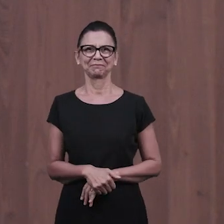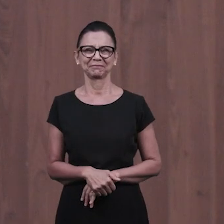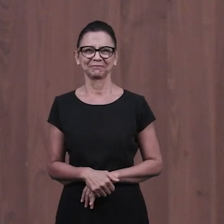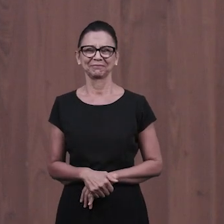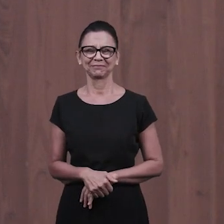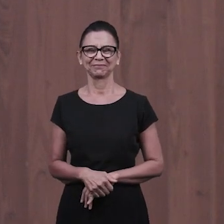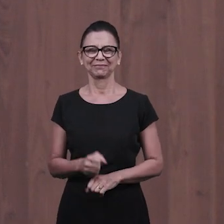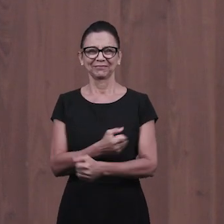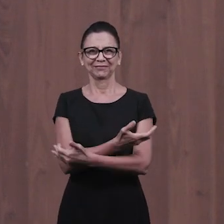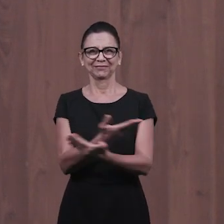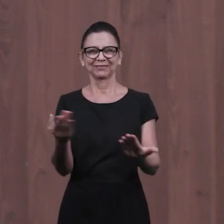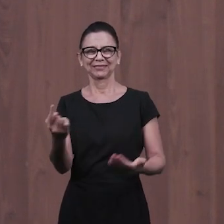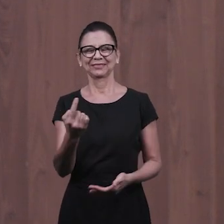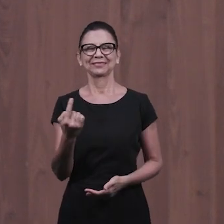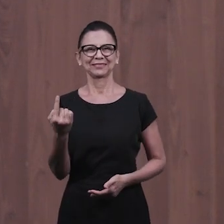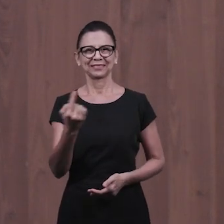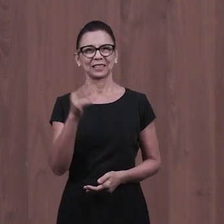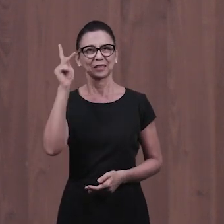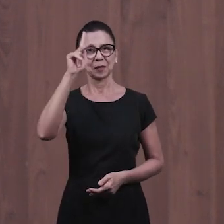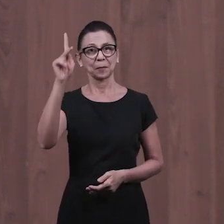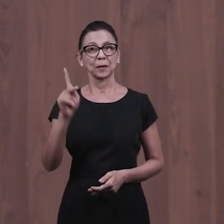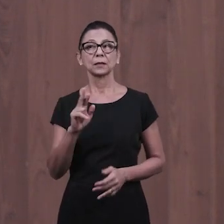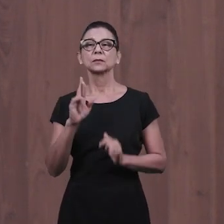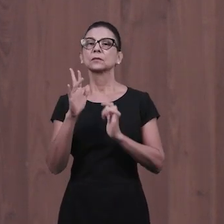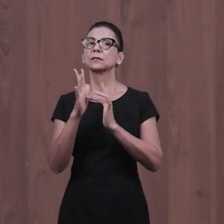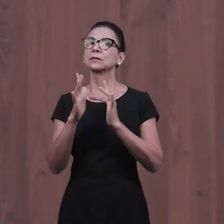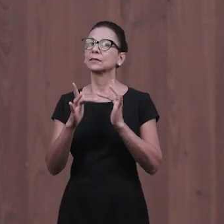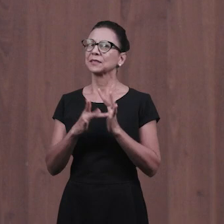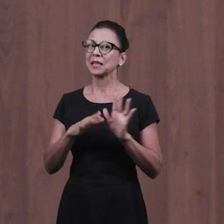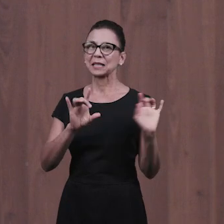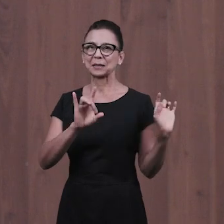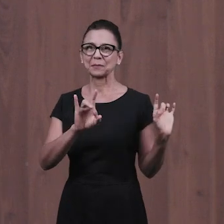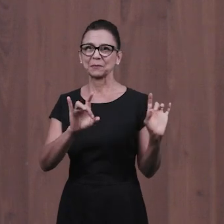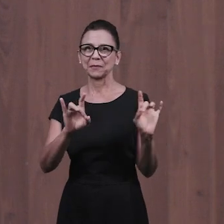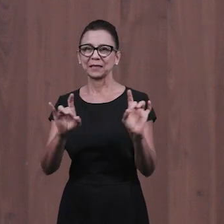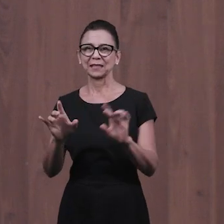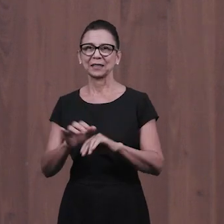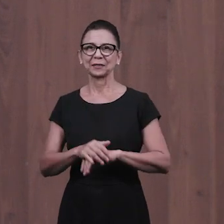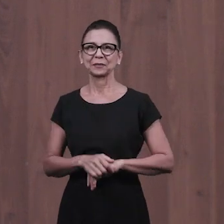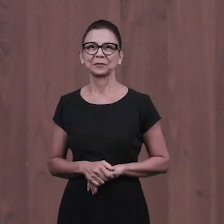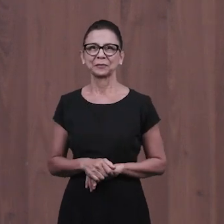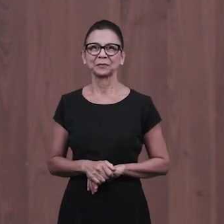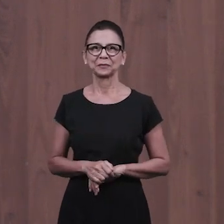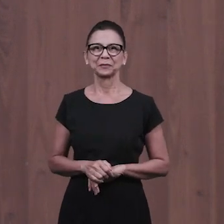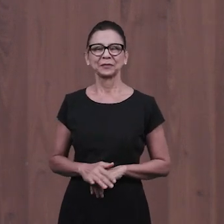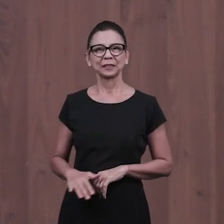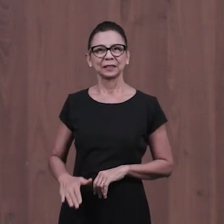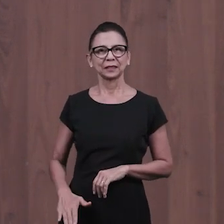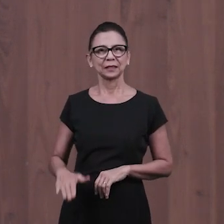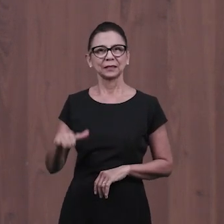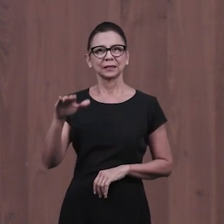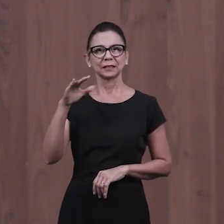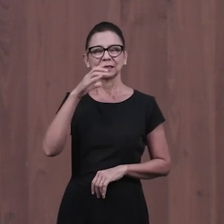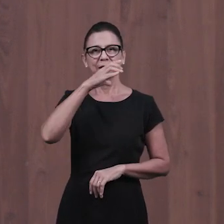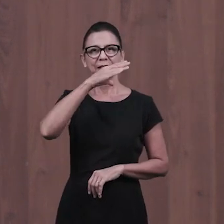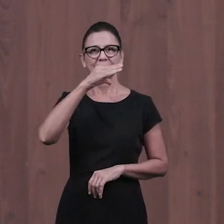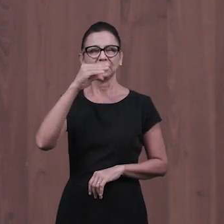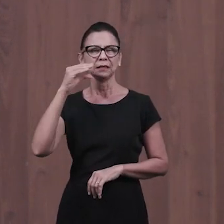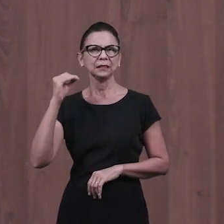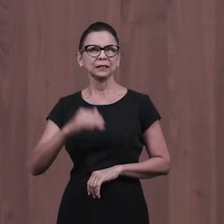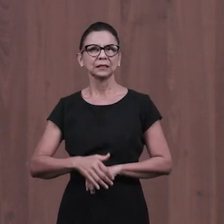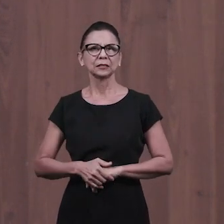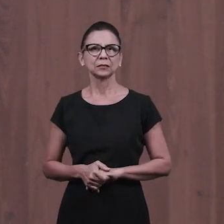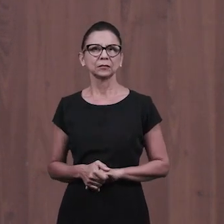Nous saluons à tous dans la paix du Seigneur Jésus, spécialement les enfants, intermédiaires et adolescents